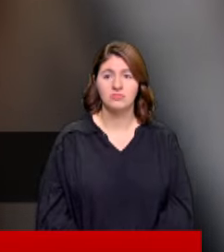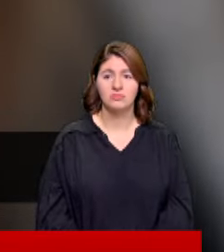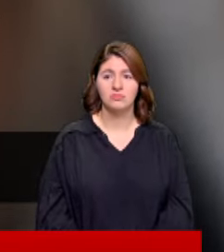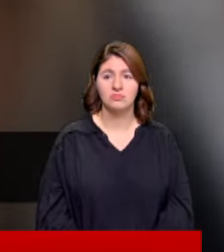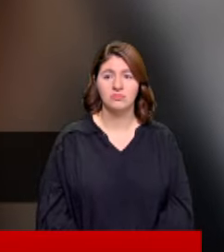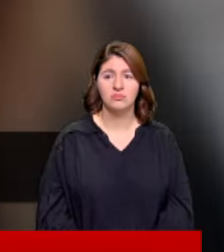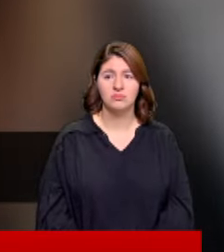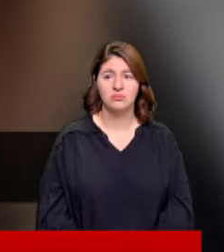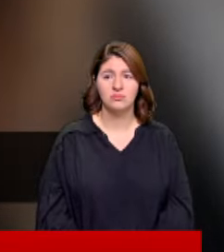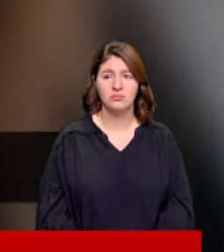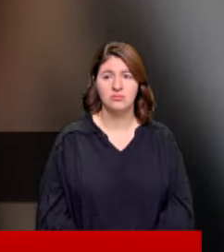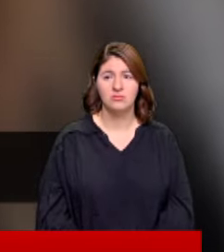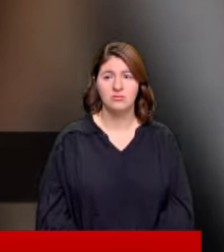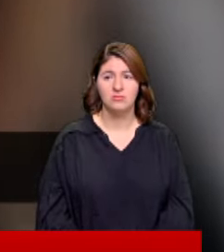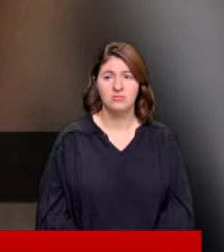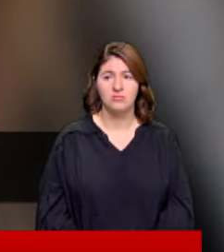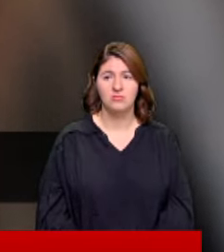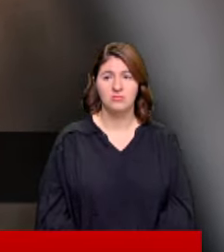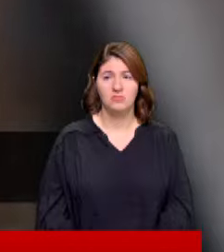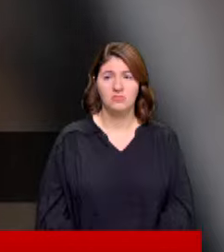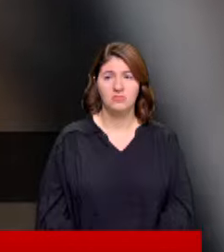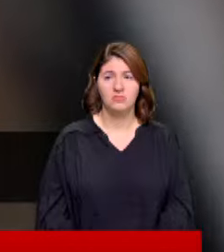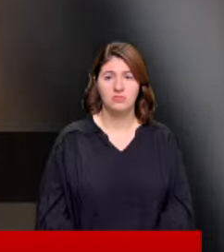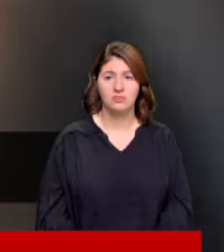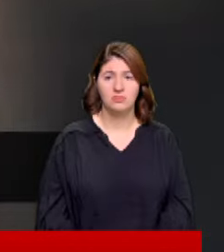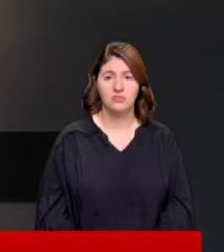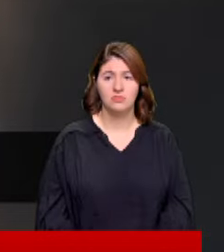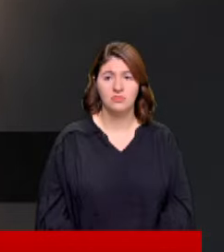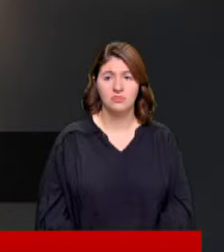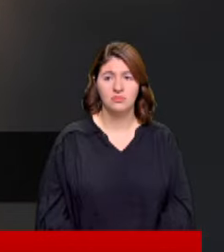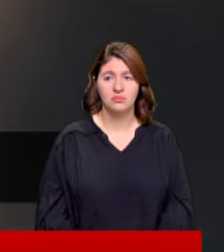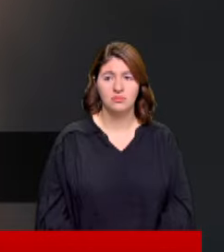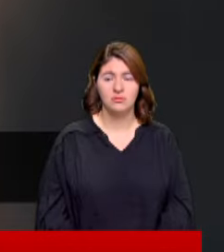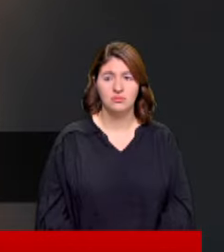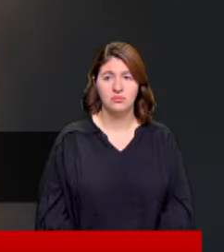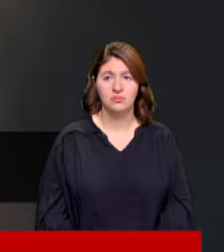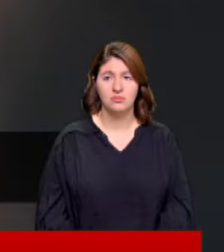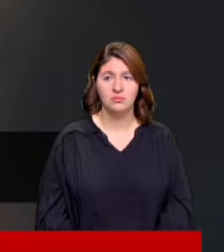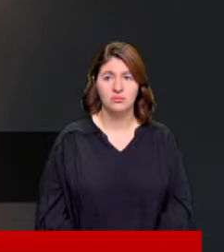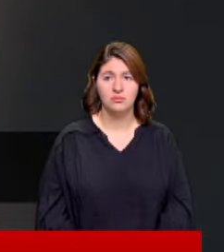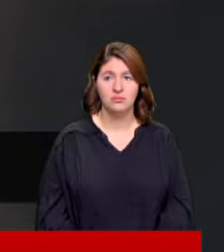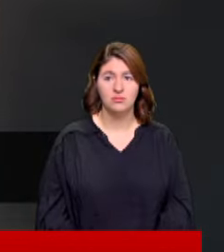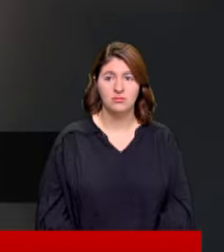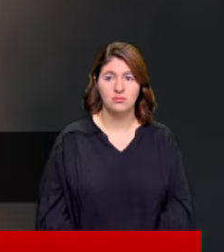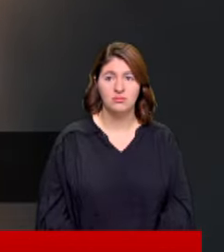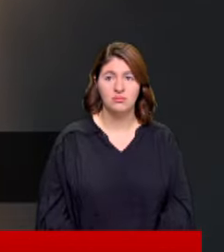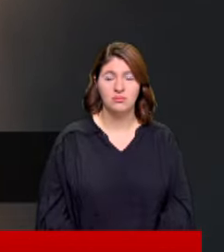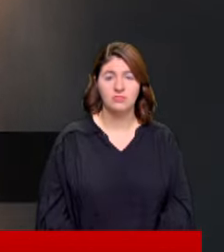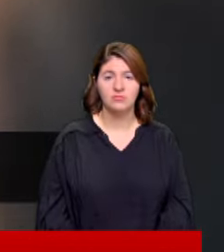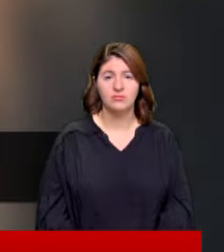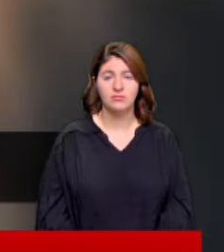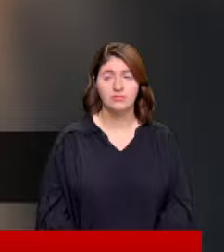tane arı kovanım kalmadı. Emekleri gitti. Gittik biz. Erken